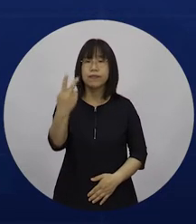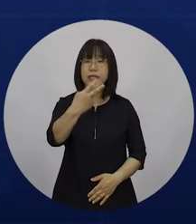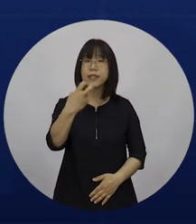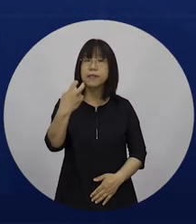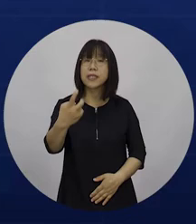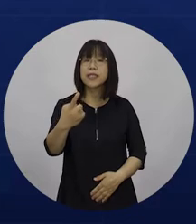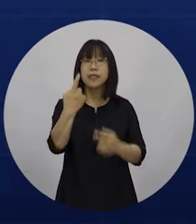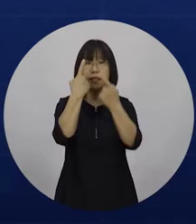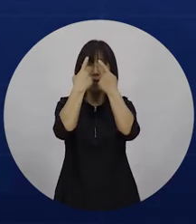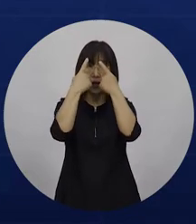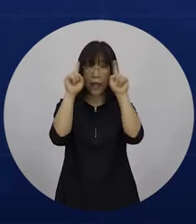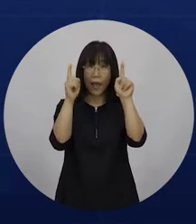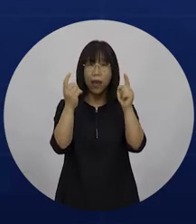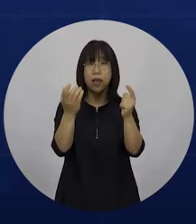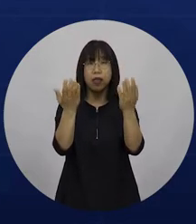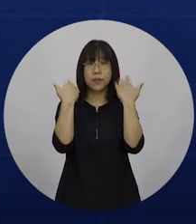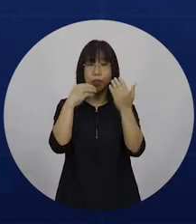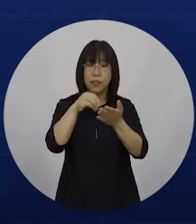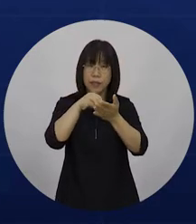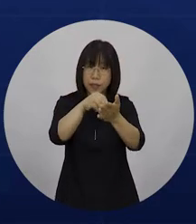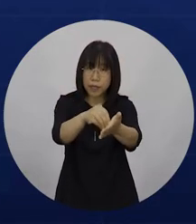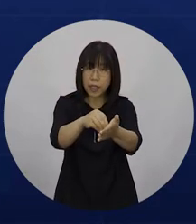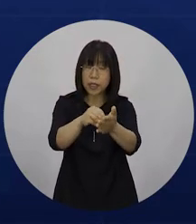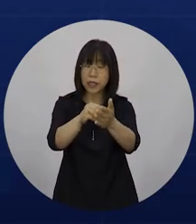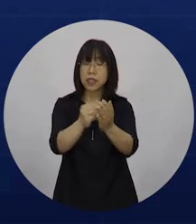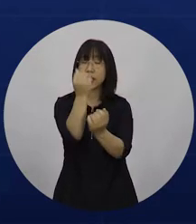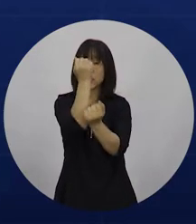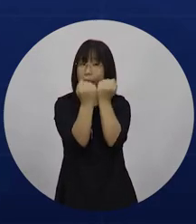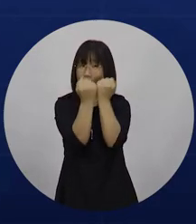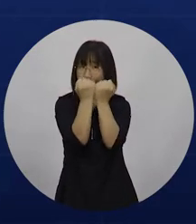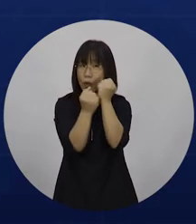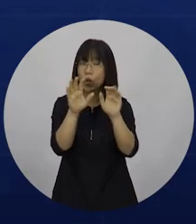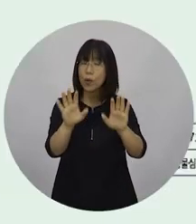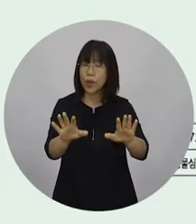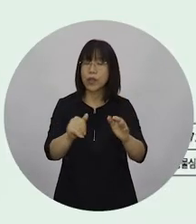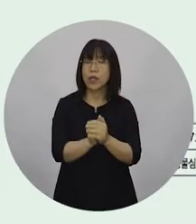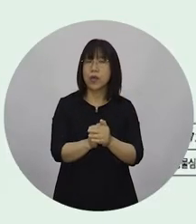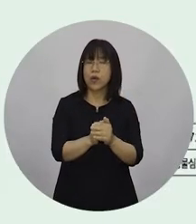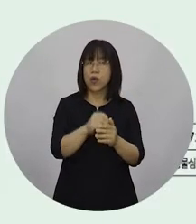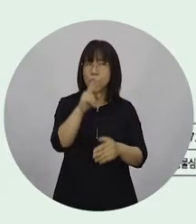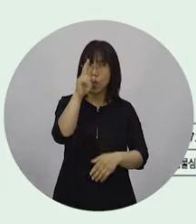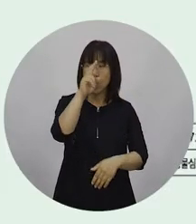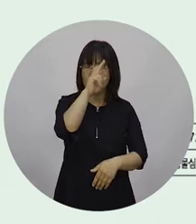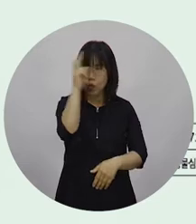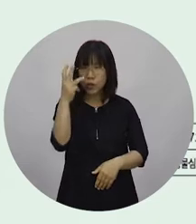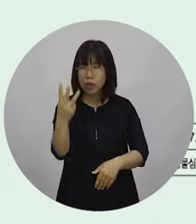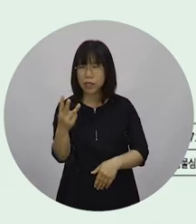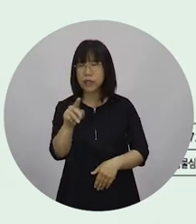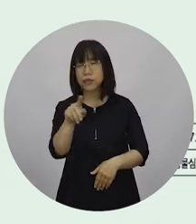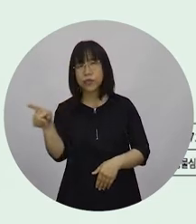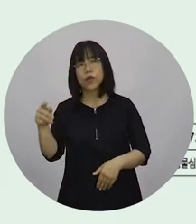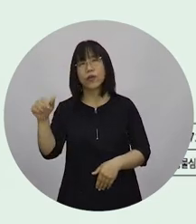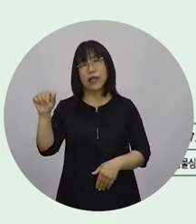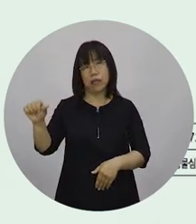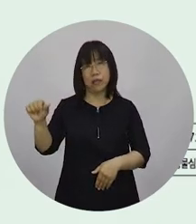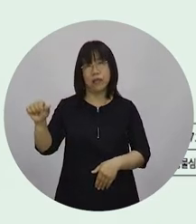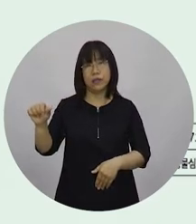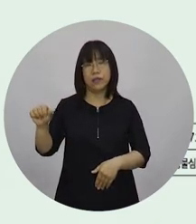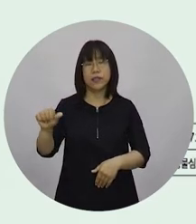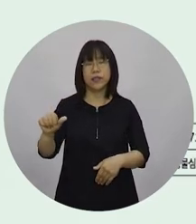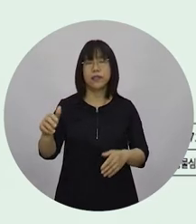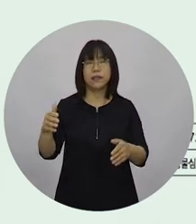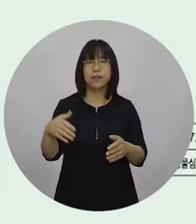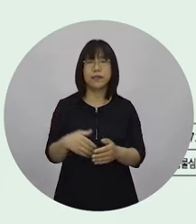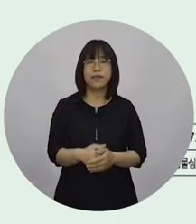2022 학년도 수시 설명에는 오는 6월 29일 오후 3시부터 5시까지 2시간 동안 진행됩니다